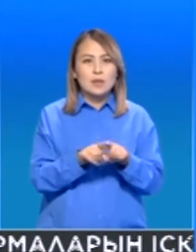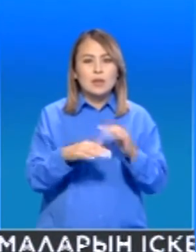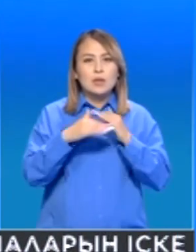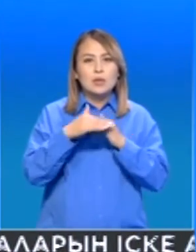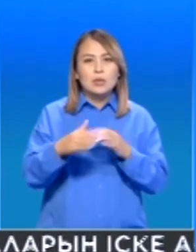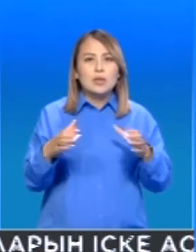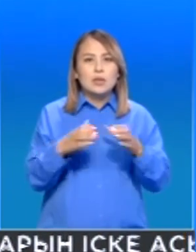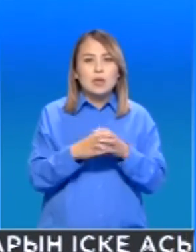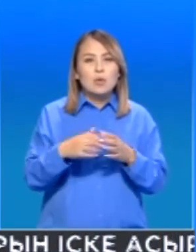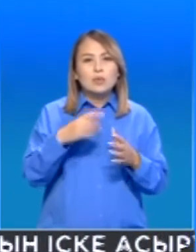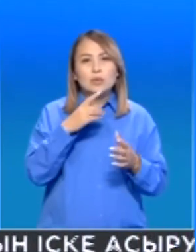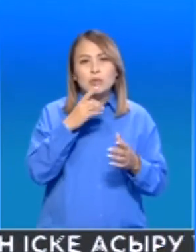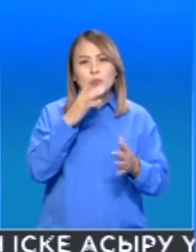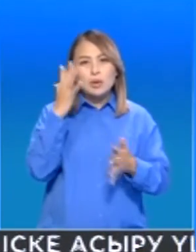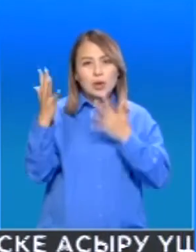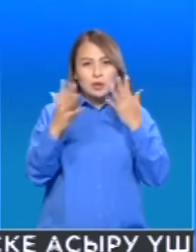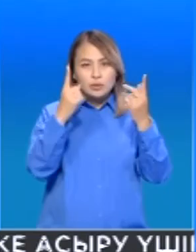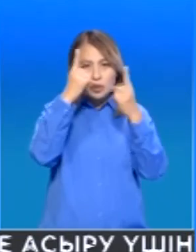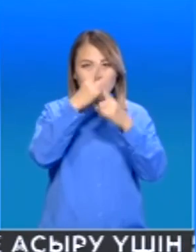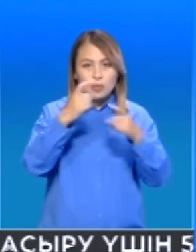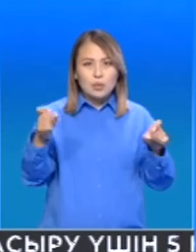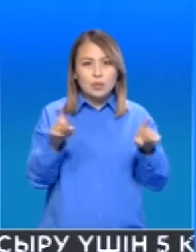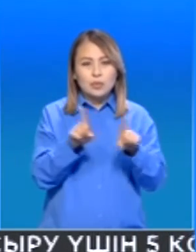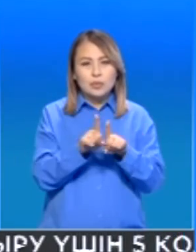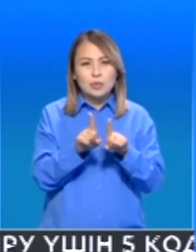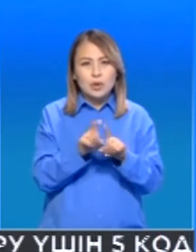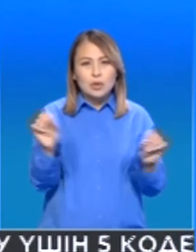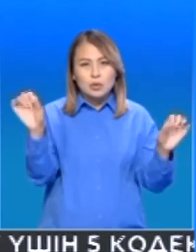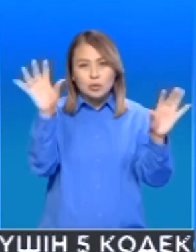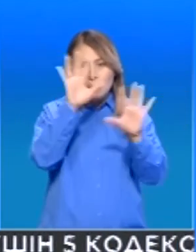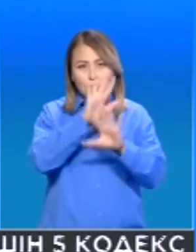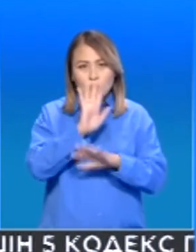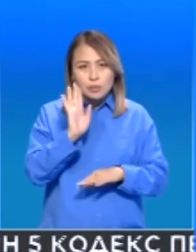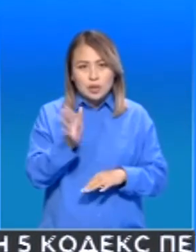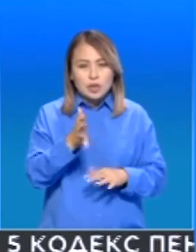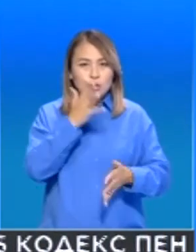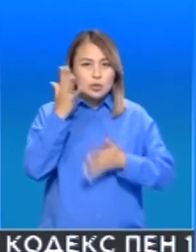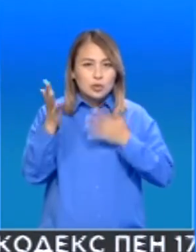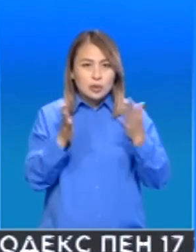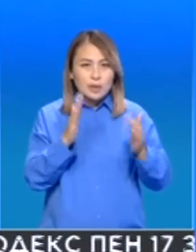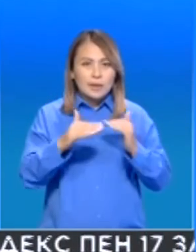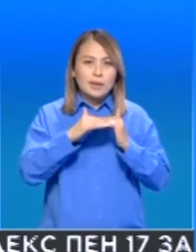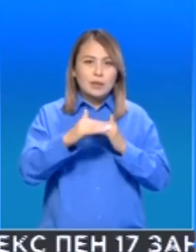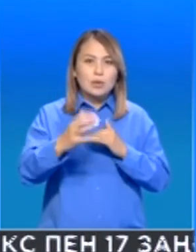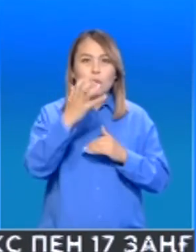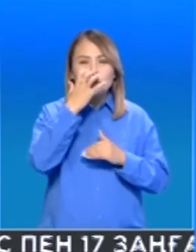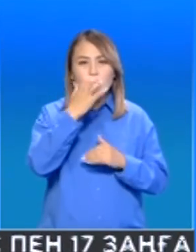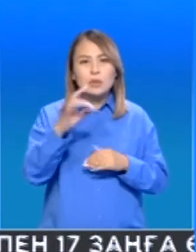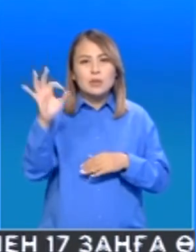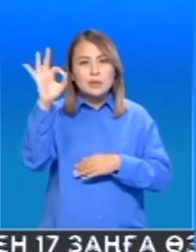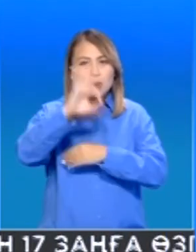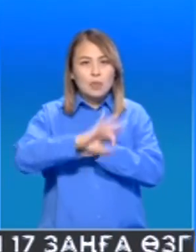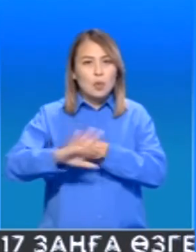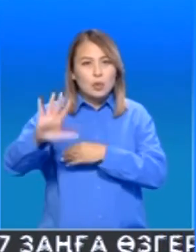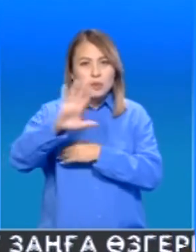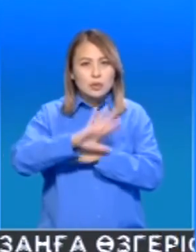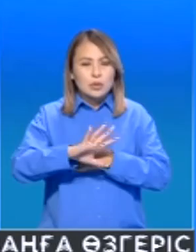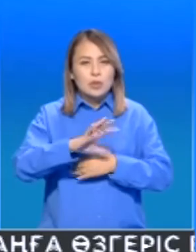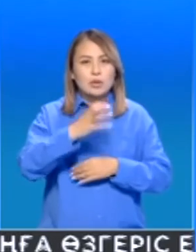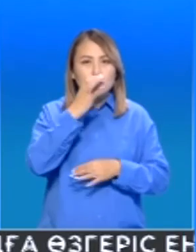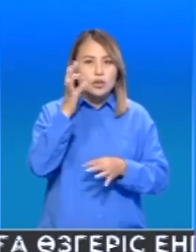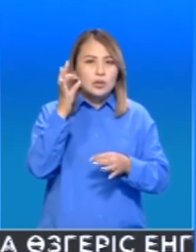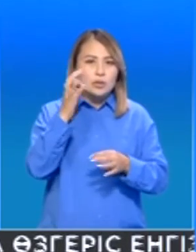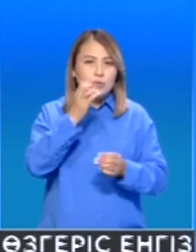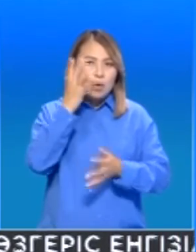Еліміздің бірқатар өңірінде дауылды ескерту жарияланды. Солтүстік өңірлерде тұман болып, жел күшейеді. Елдің оңтүстік батысы мен